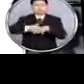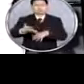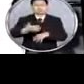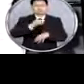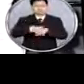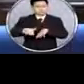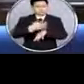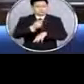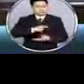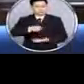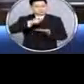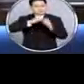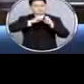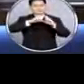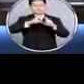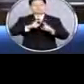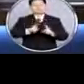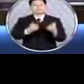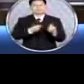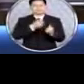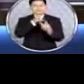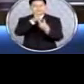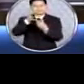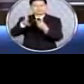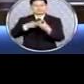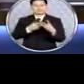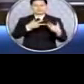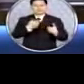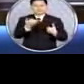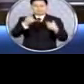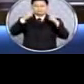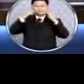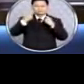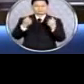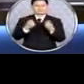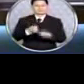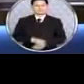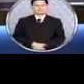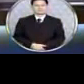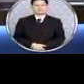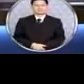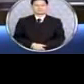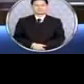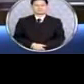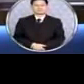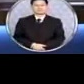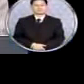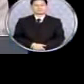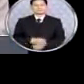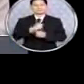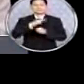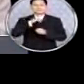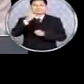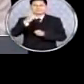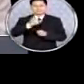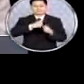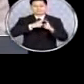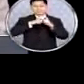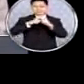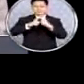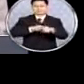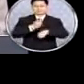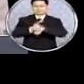就会与不会回答这个问题。同样，请问蔡英文女士跟宋楚瑜先生，谢谢。 请马英九先生回答，